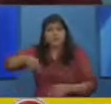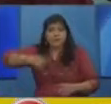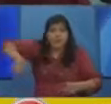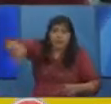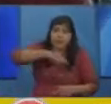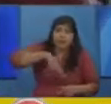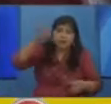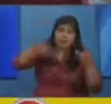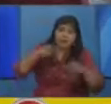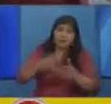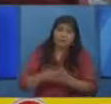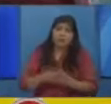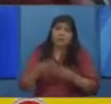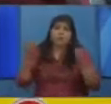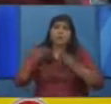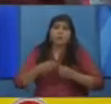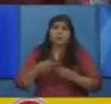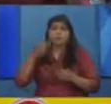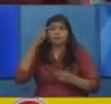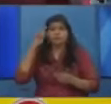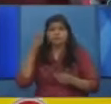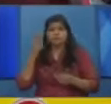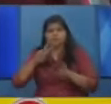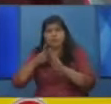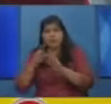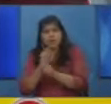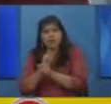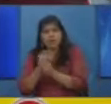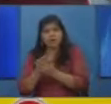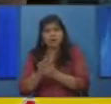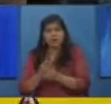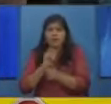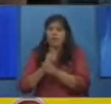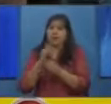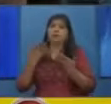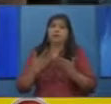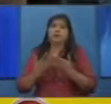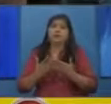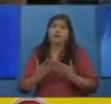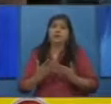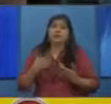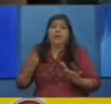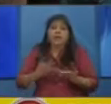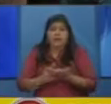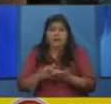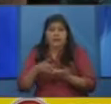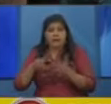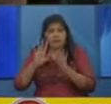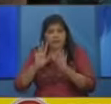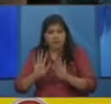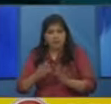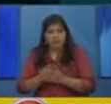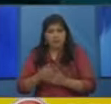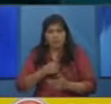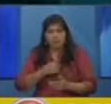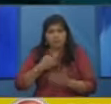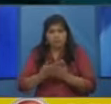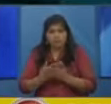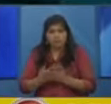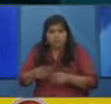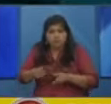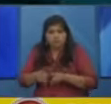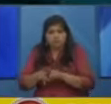ने कुछ नया करने की ठानी, काम को लेकर रिस्क उठाया और खुद को उसके